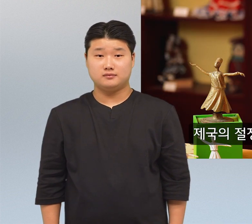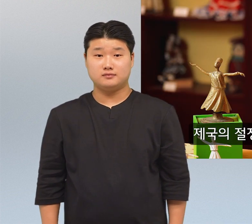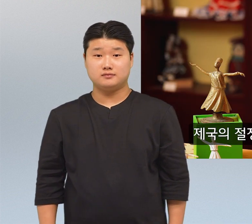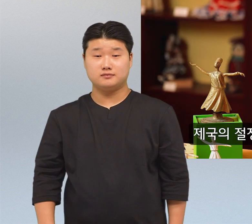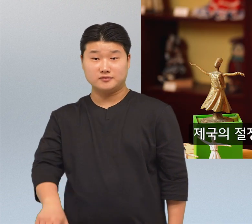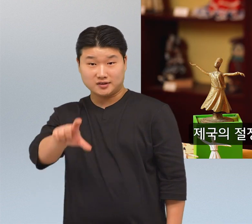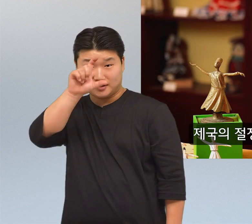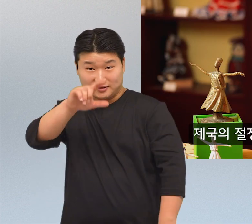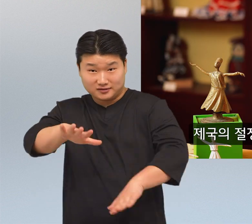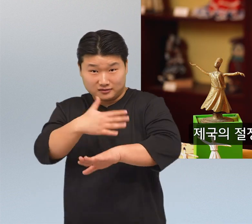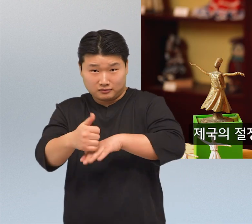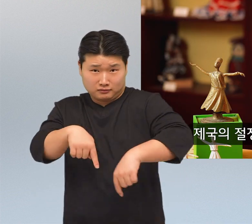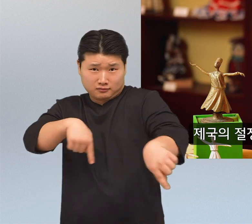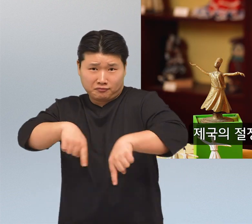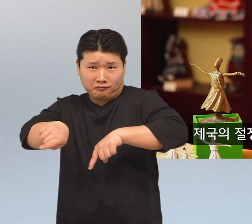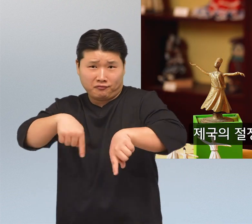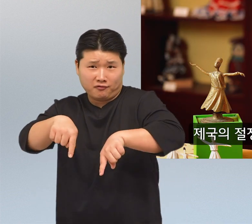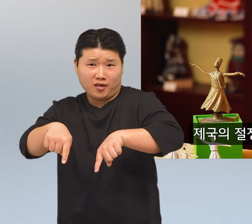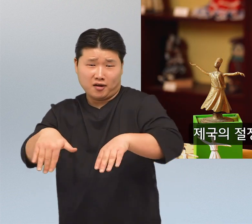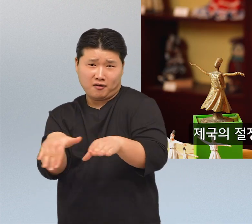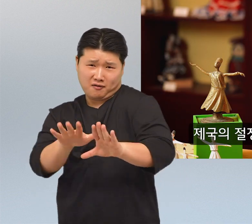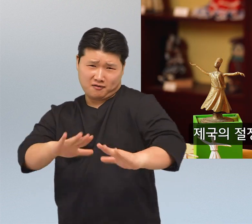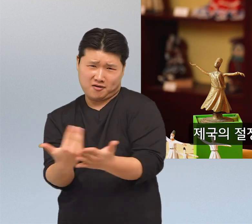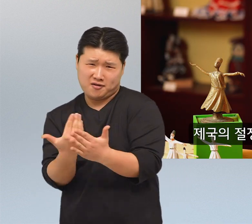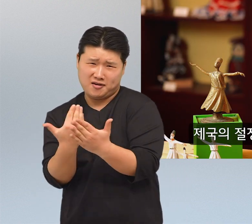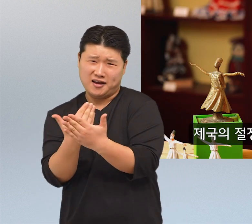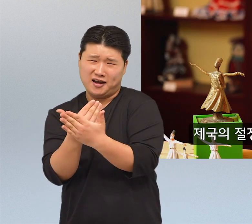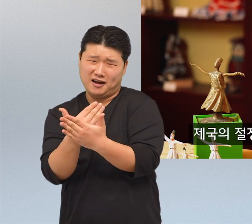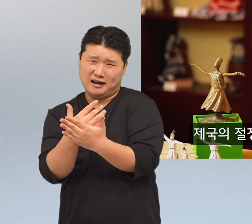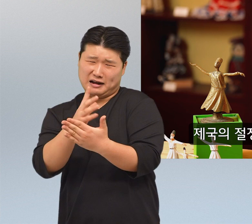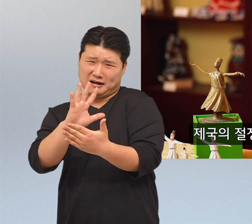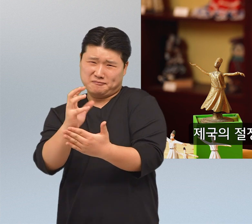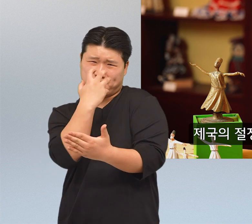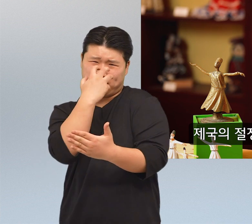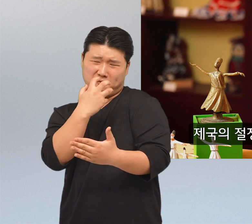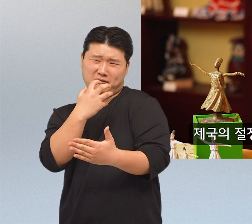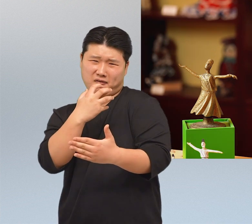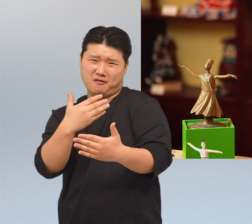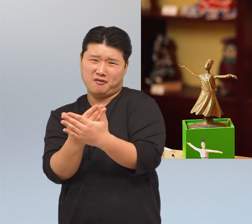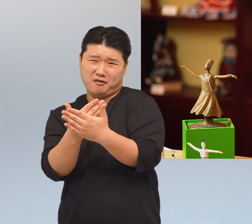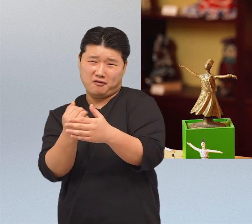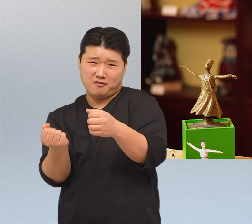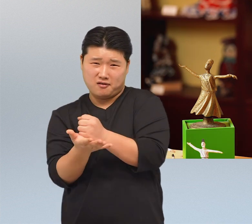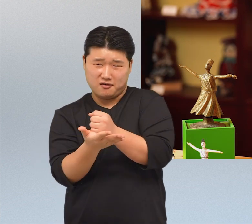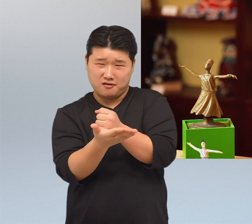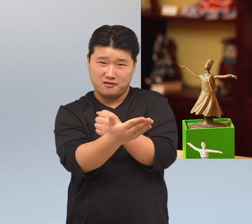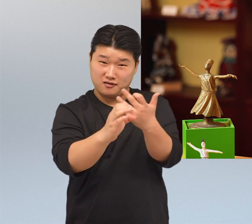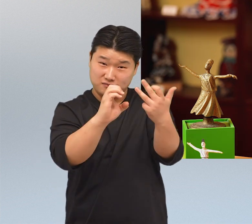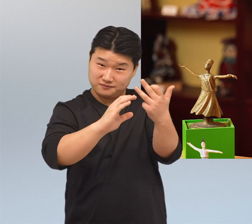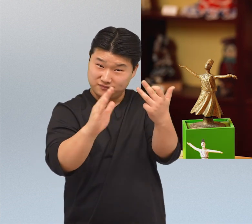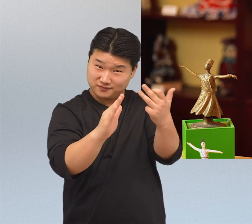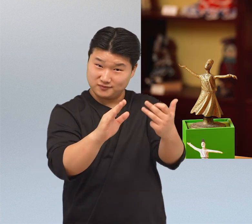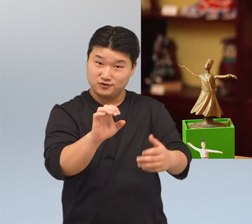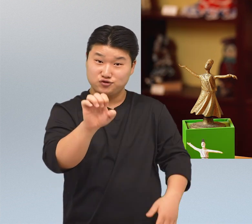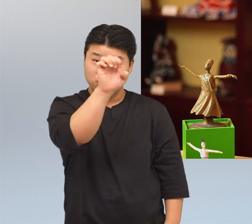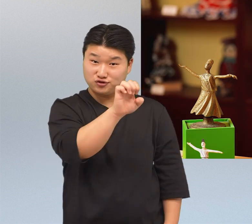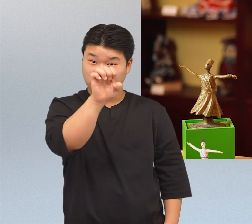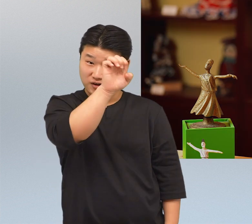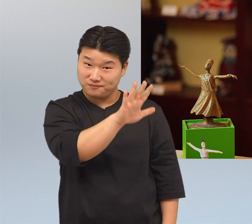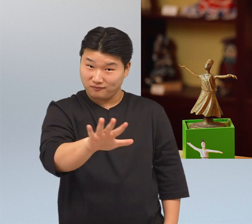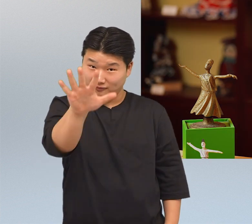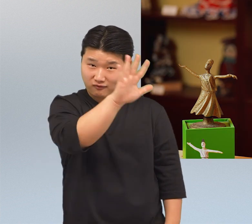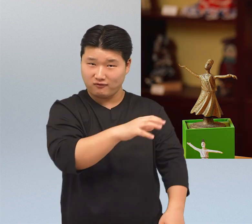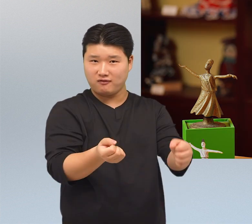제국의 절정에서 탄생해 화려함의 극치를 달리던 오스만의 문화는 서유럽에 전해져